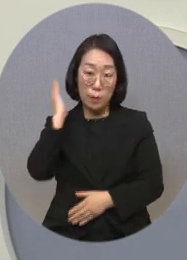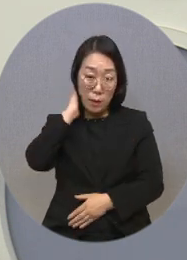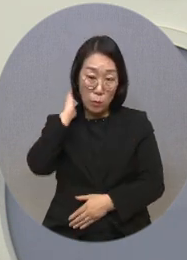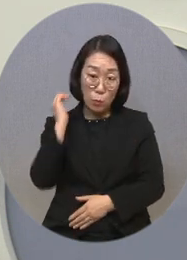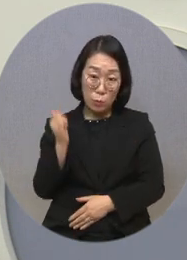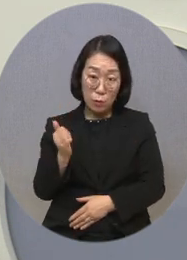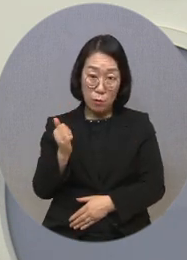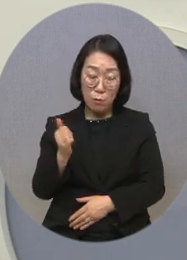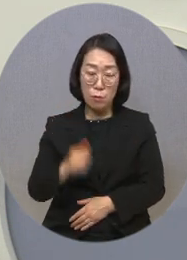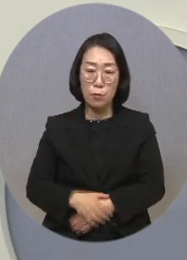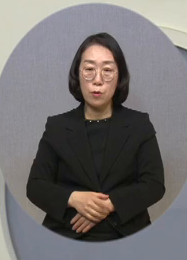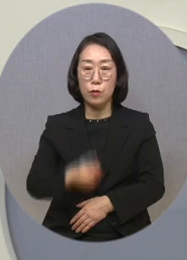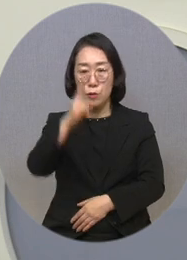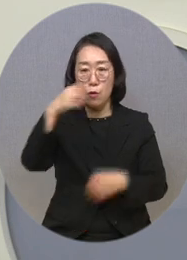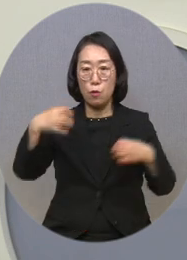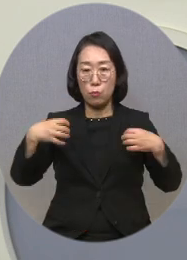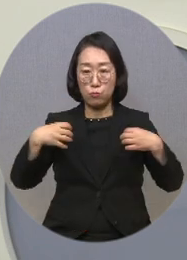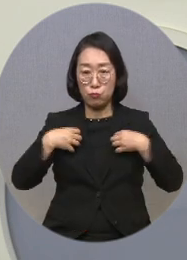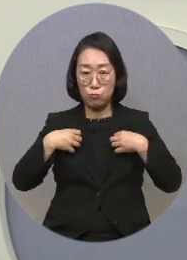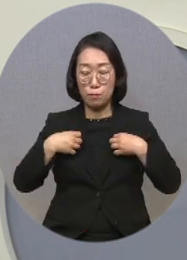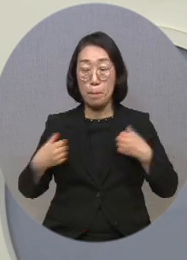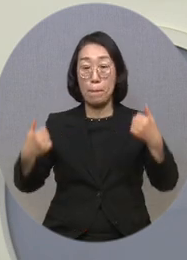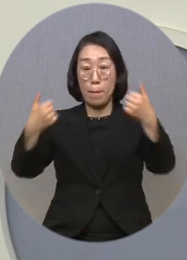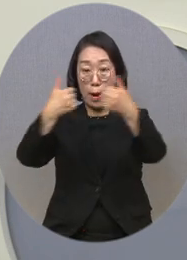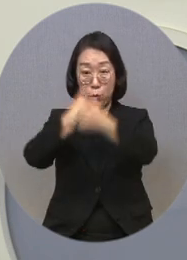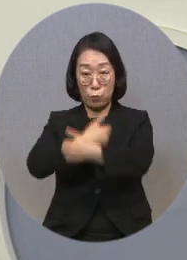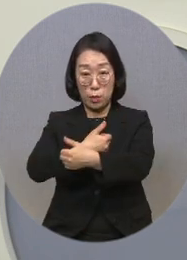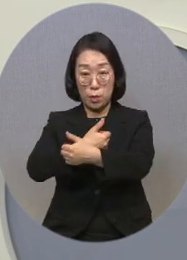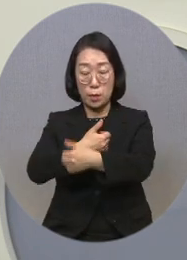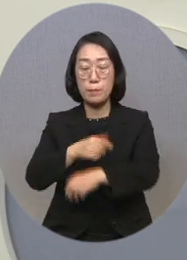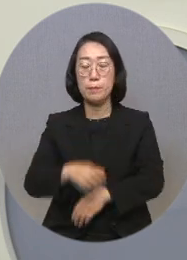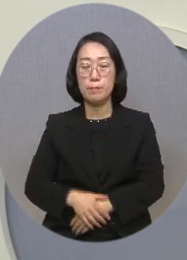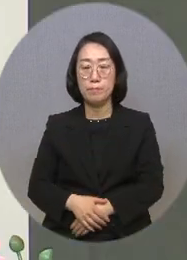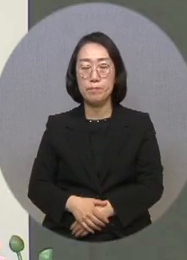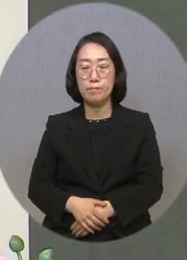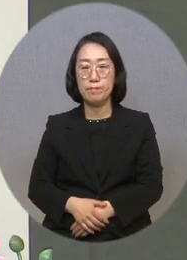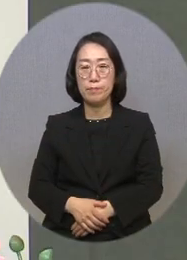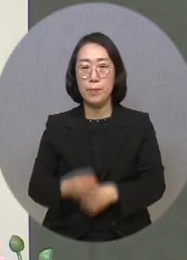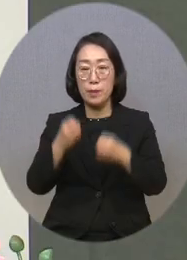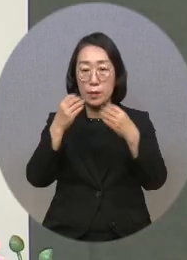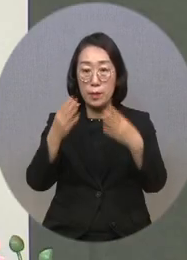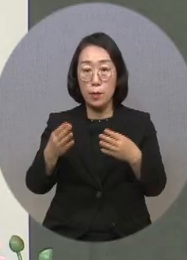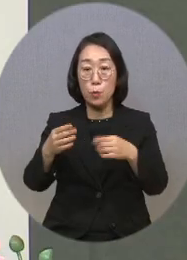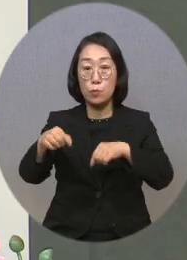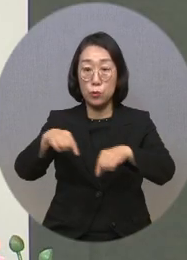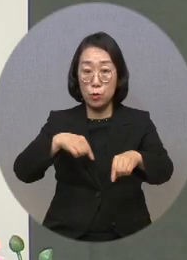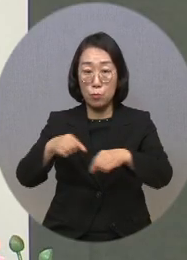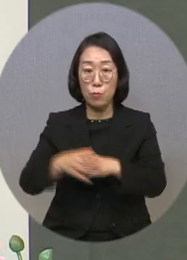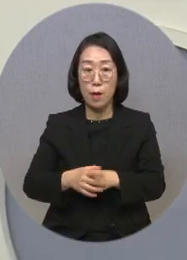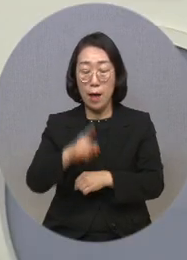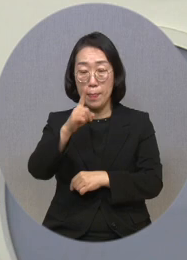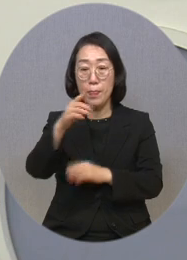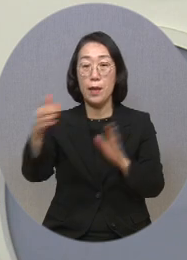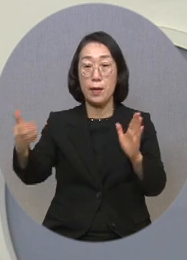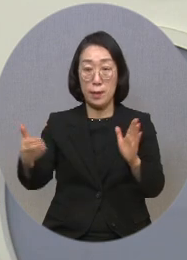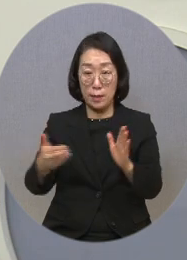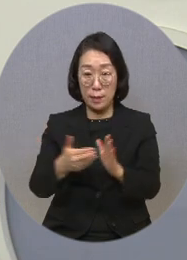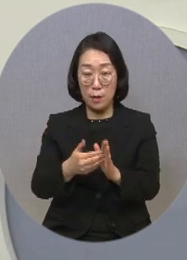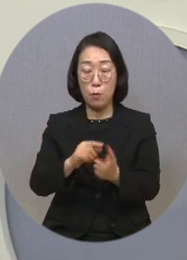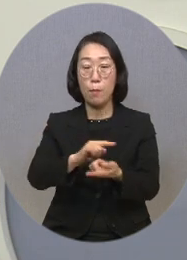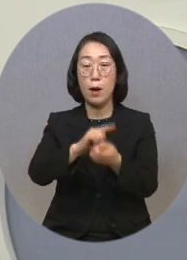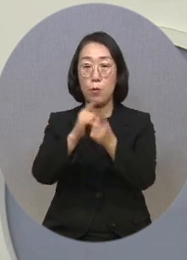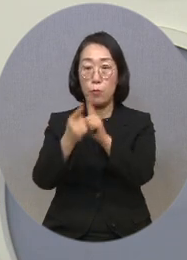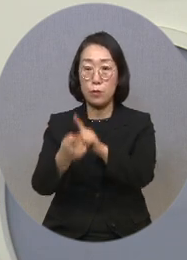그 정부가 들었으면 그런 어떤 한 과정이 끝나고 새로운